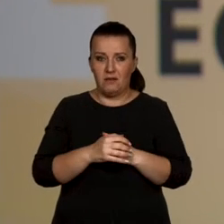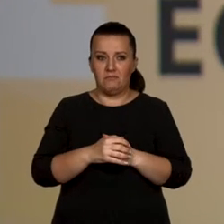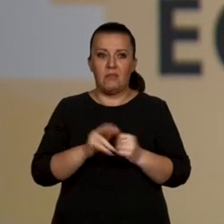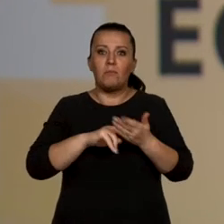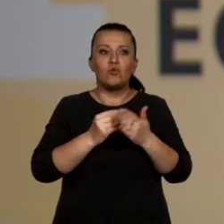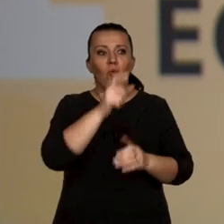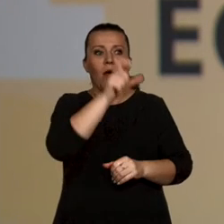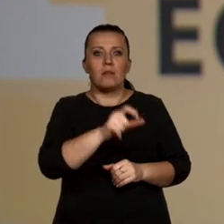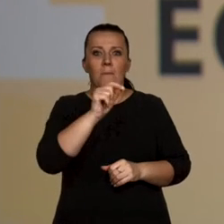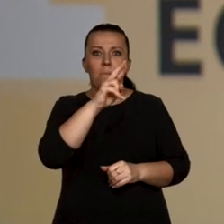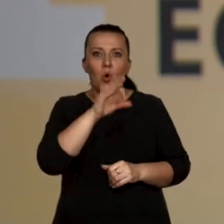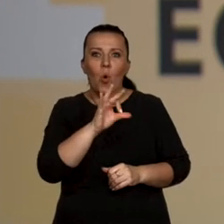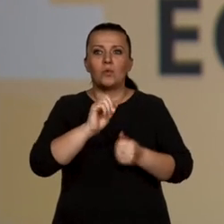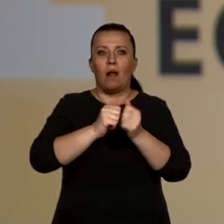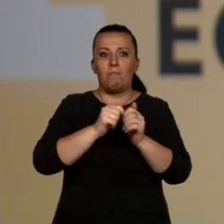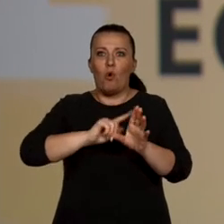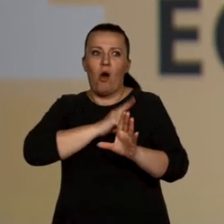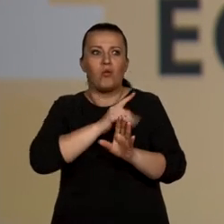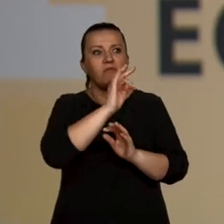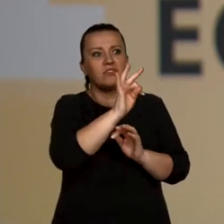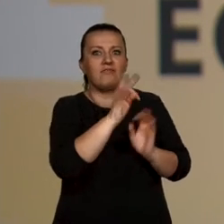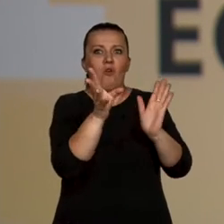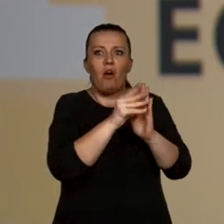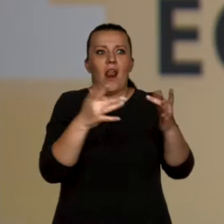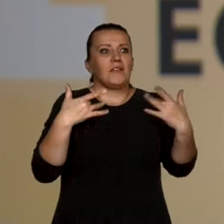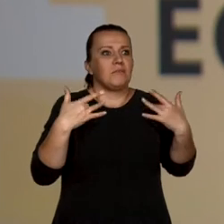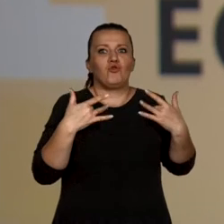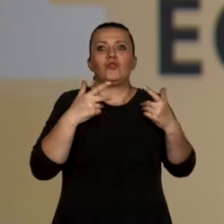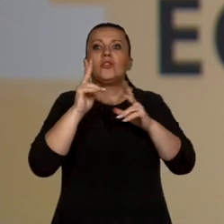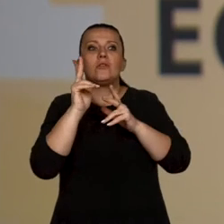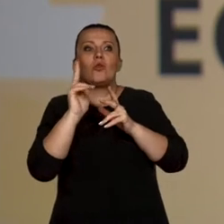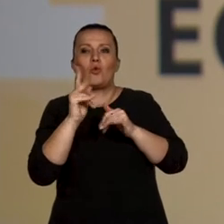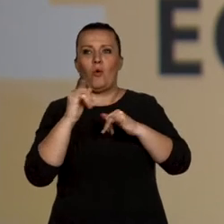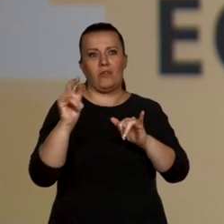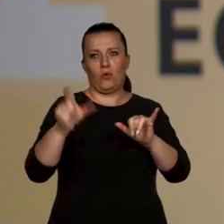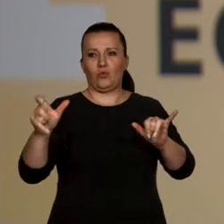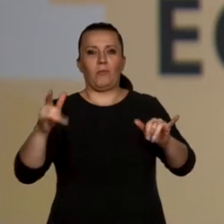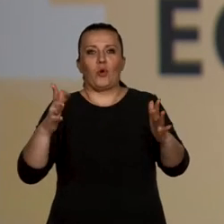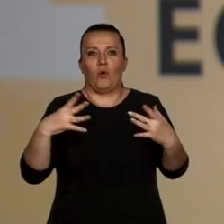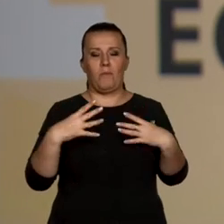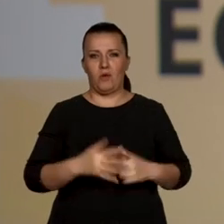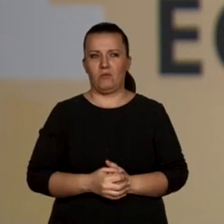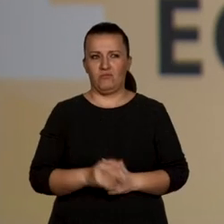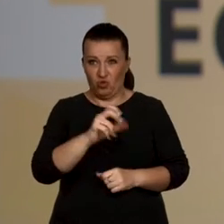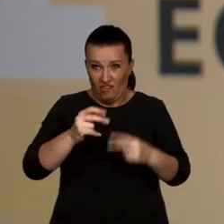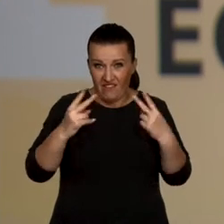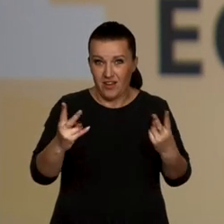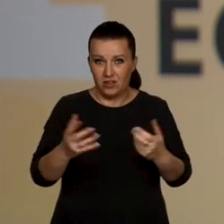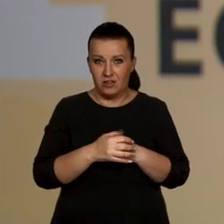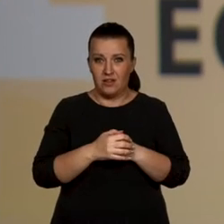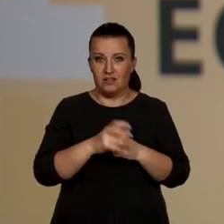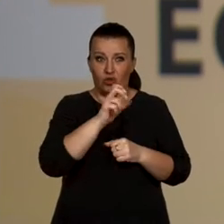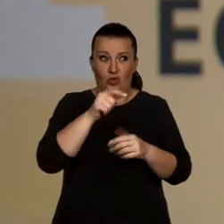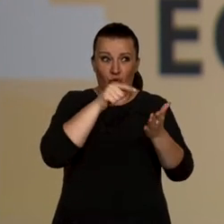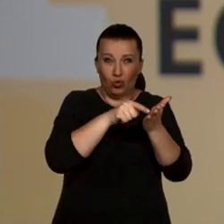ważne, kto żył w czasach Prusa, a kto żył w czasach Kochanowskiego? Czy to jest istotne w ogóle? Czy to ma związek z tym,